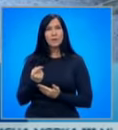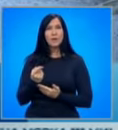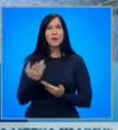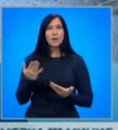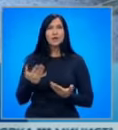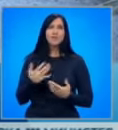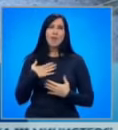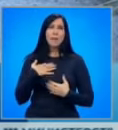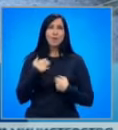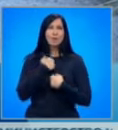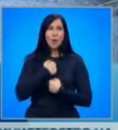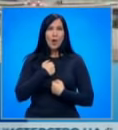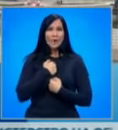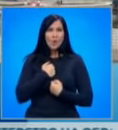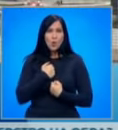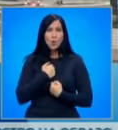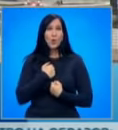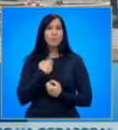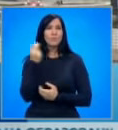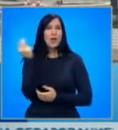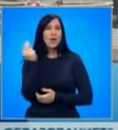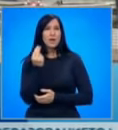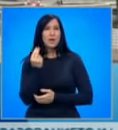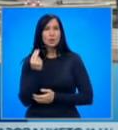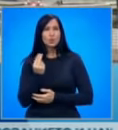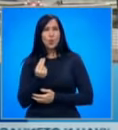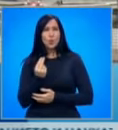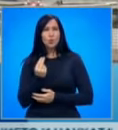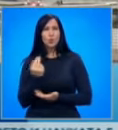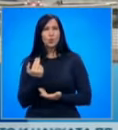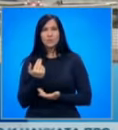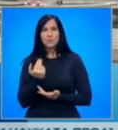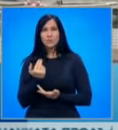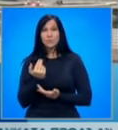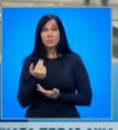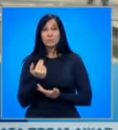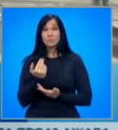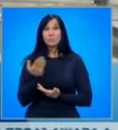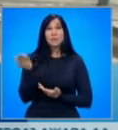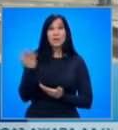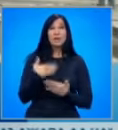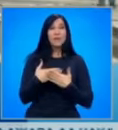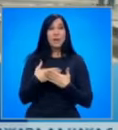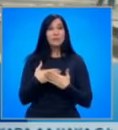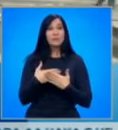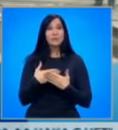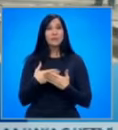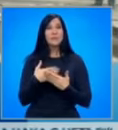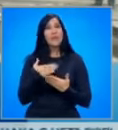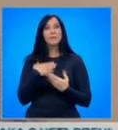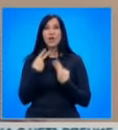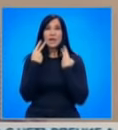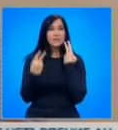трогателно, сентиментално искуство. Ги пречекаа нивните најблиски, имаше и изјави за